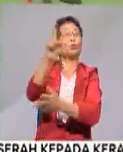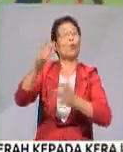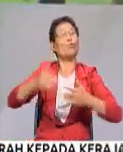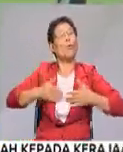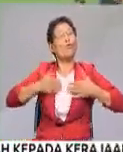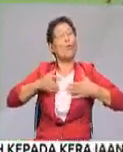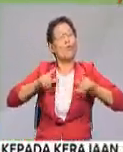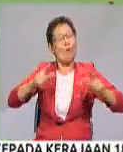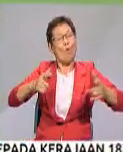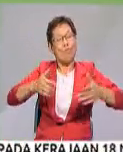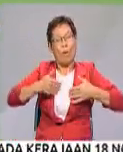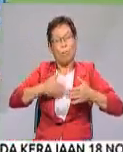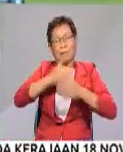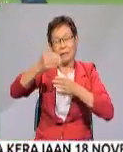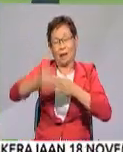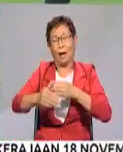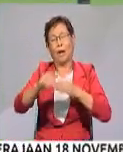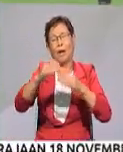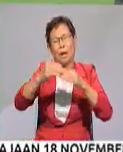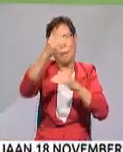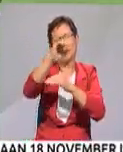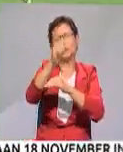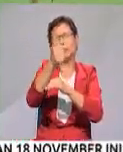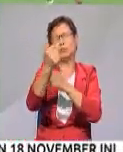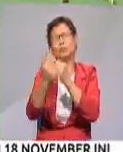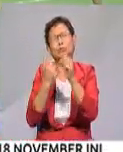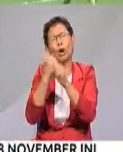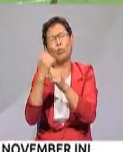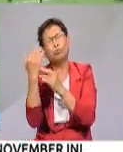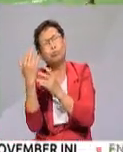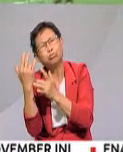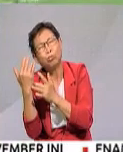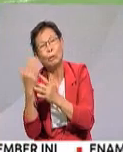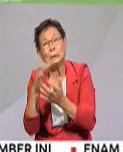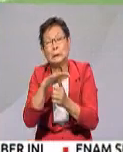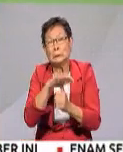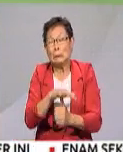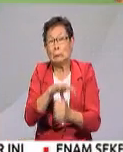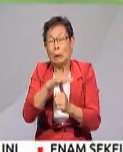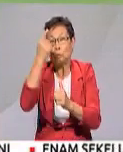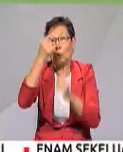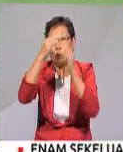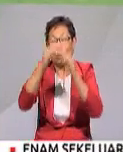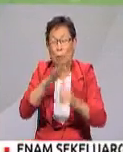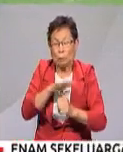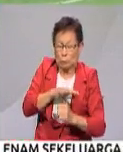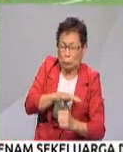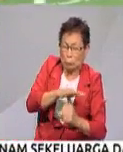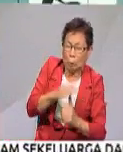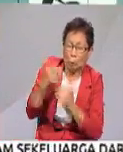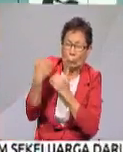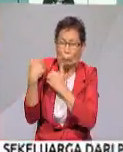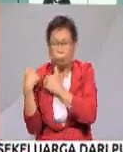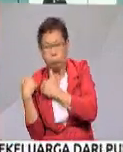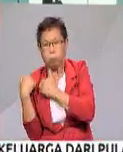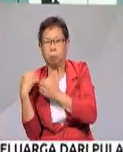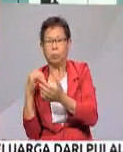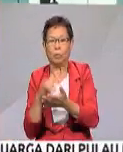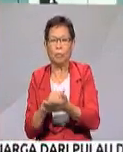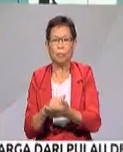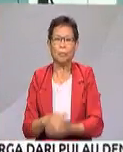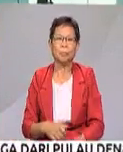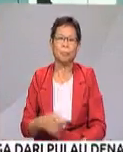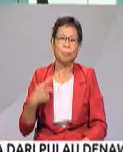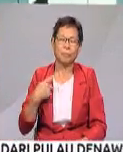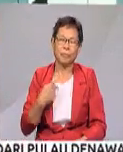menggembirakan pasukannya setelah lebih sedekat menanti. Apatah lagi tekanan berat selaku tuan rumah yang digalas mereka. We are here